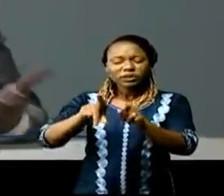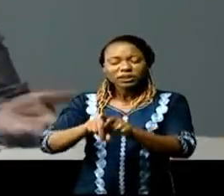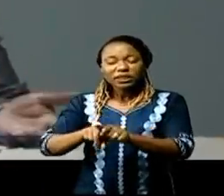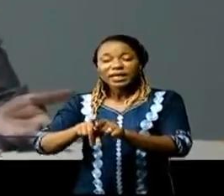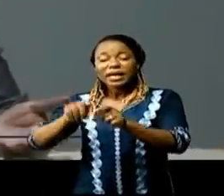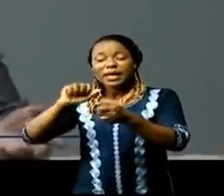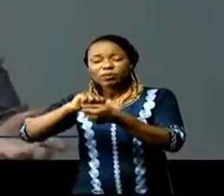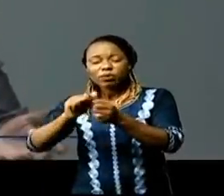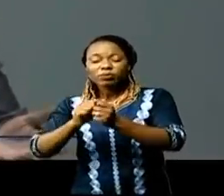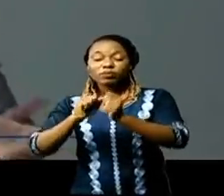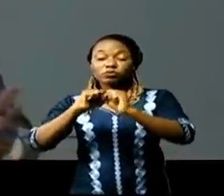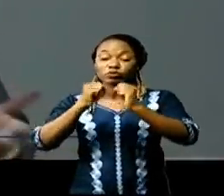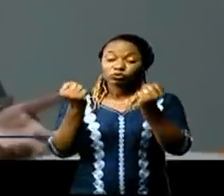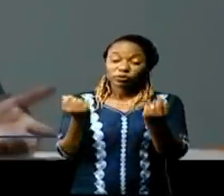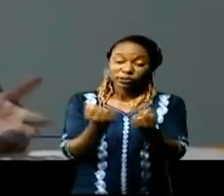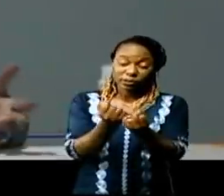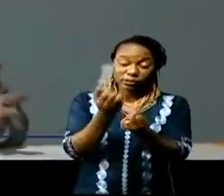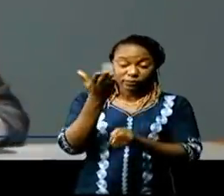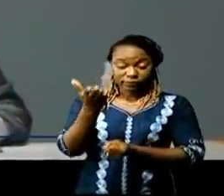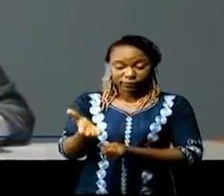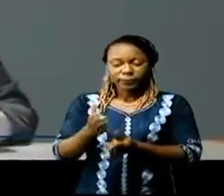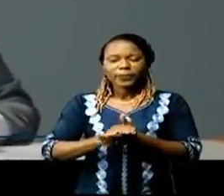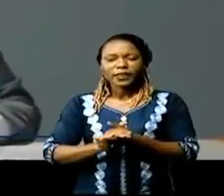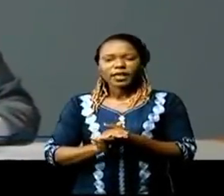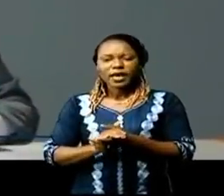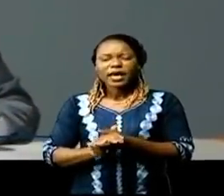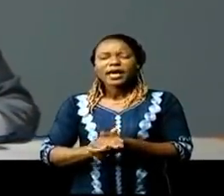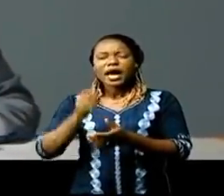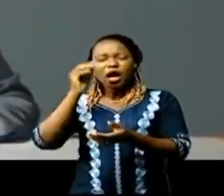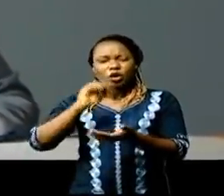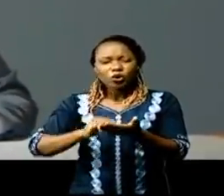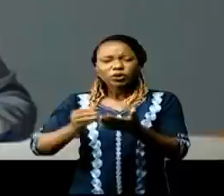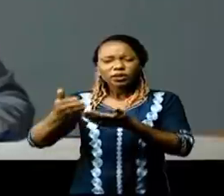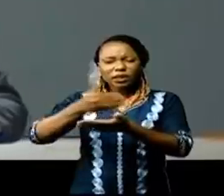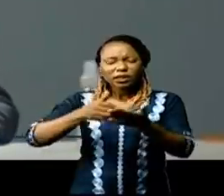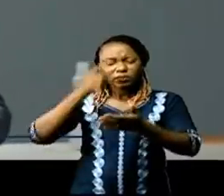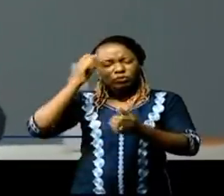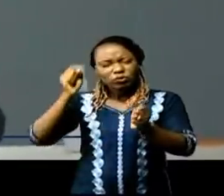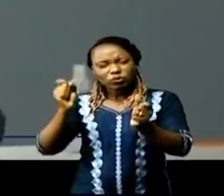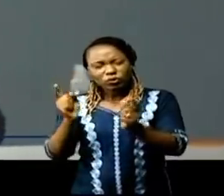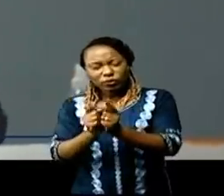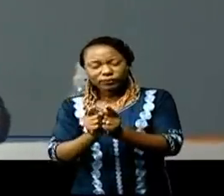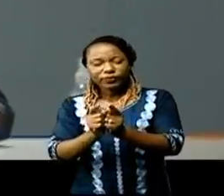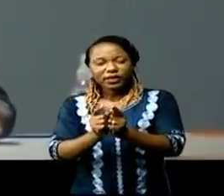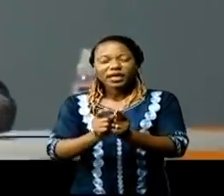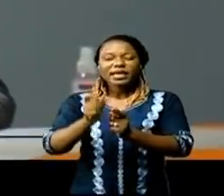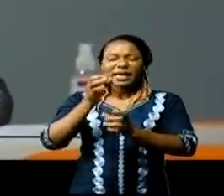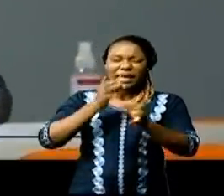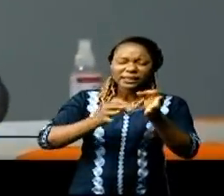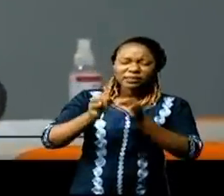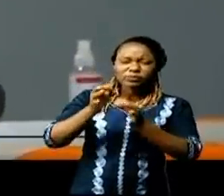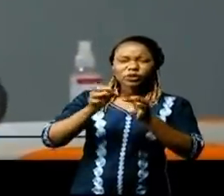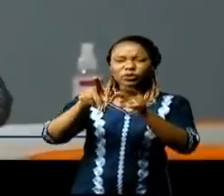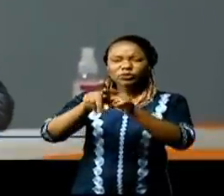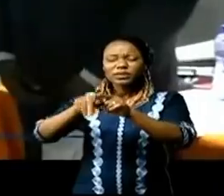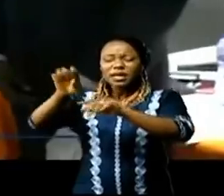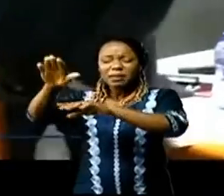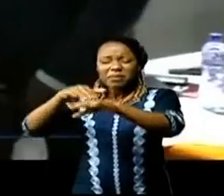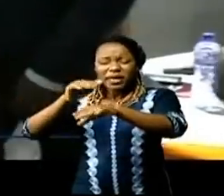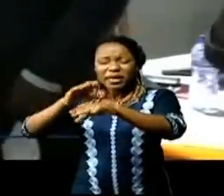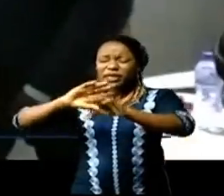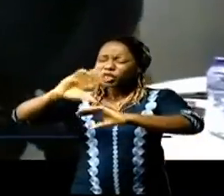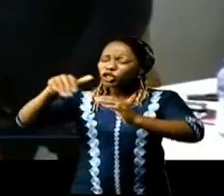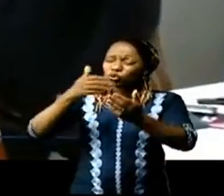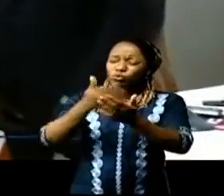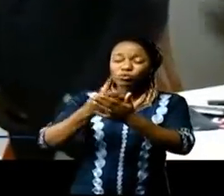de cette rencontre, le lieutenant général Ndima Konga Constant est revenu sur les mobiles de cette rencontre à notre micro. Il a également appelé ses notables du Nord Kivu à